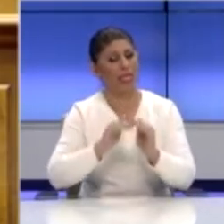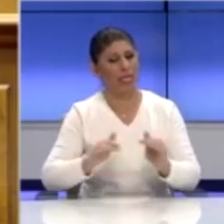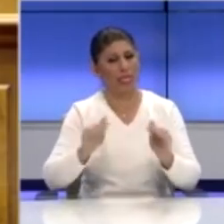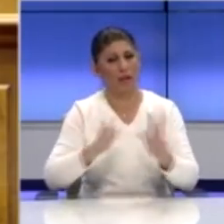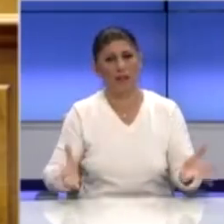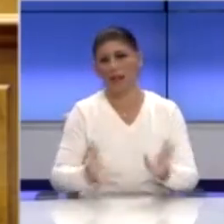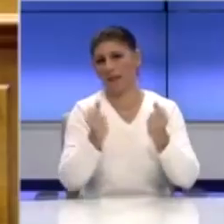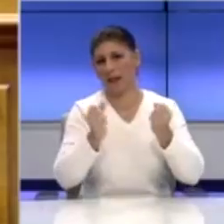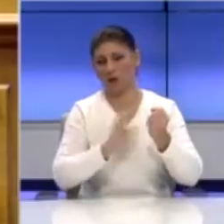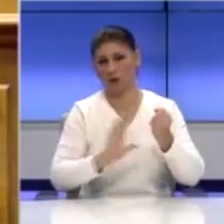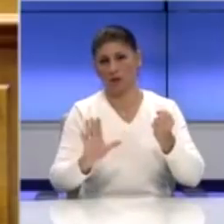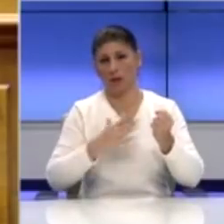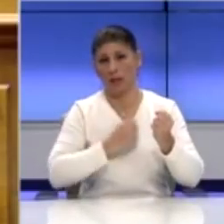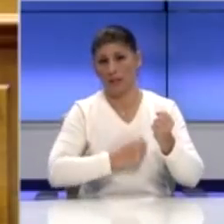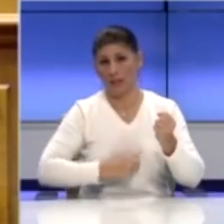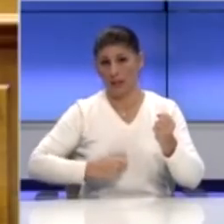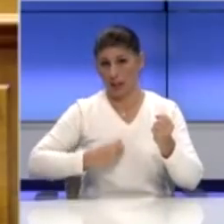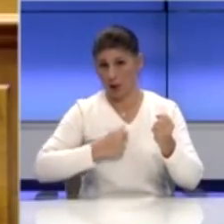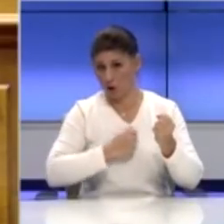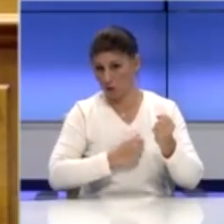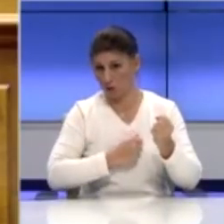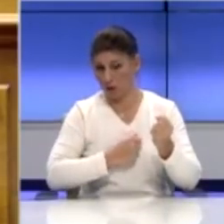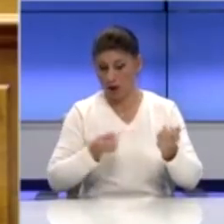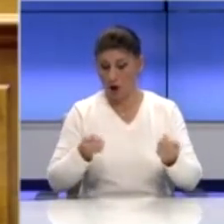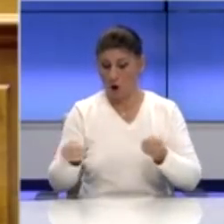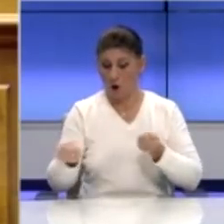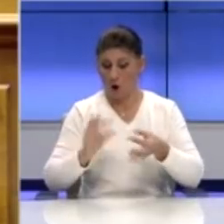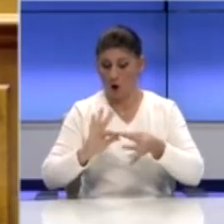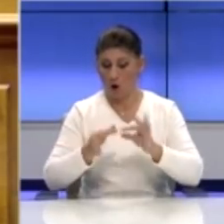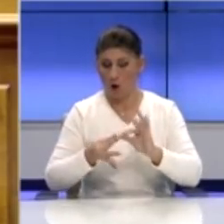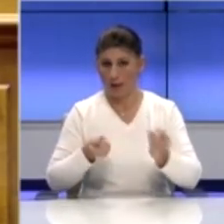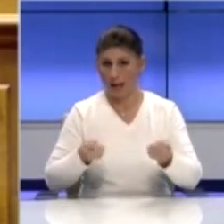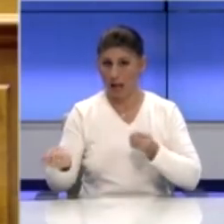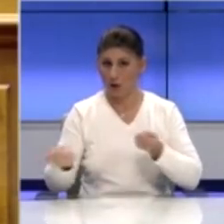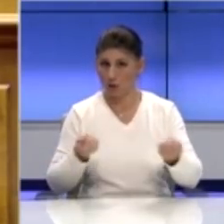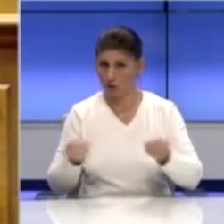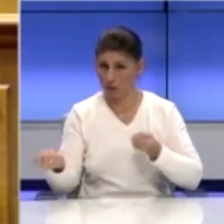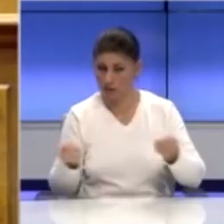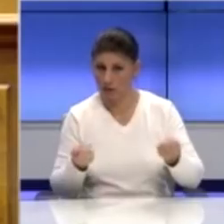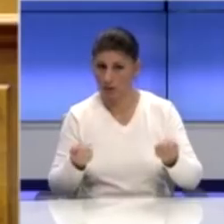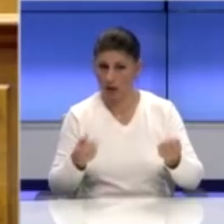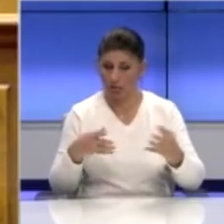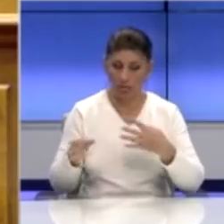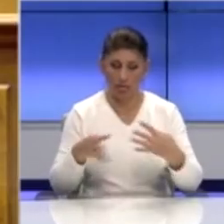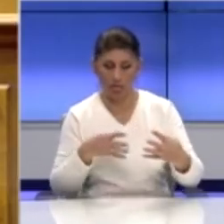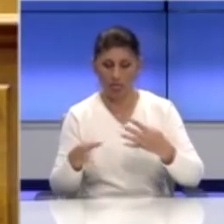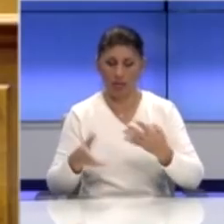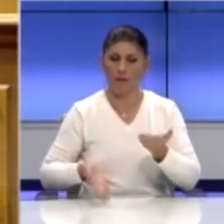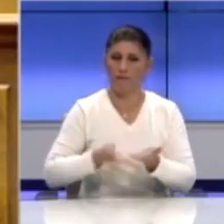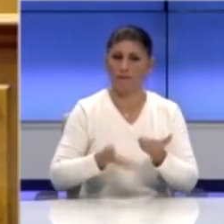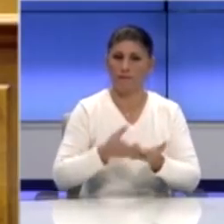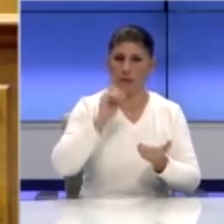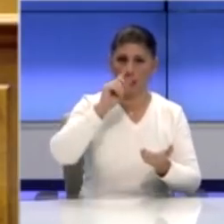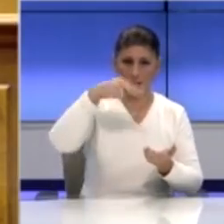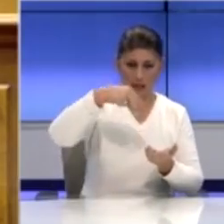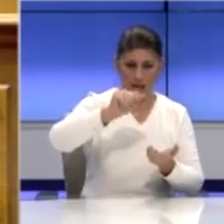της διάσωσης. Δυστυχώς, η οργάνωση, ο προσανατολισμός, υπηρετούν κατά προτεραιότητα